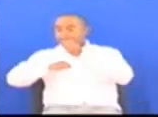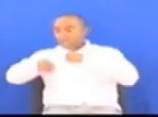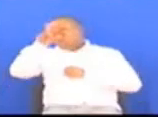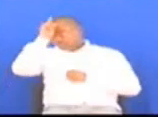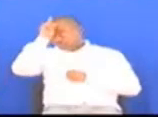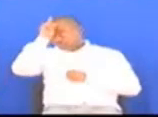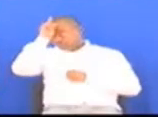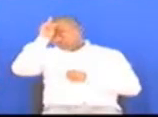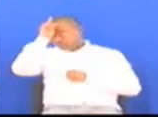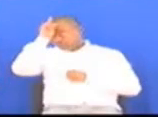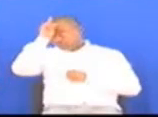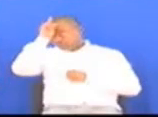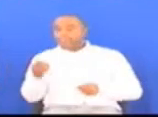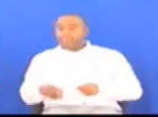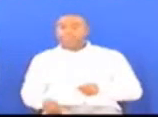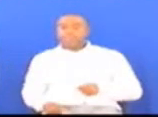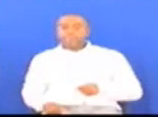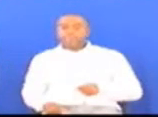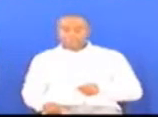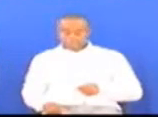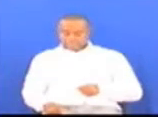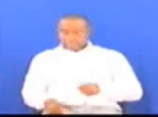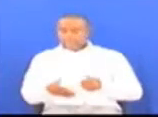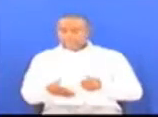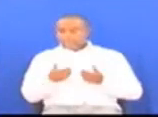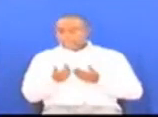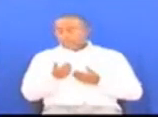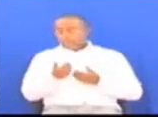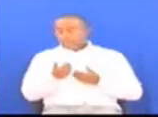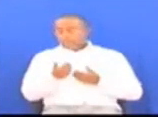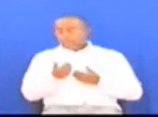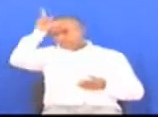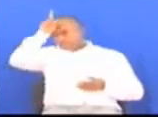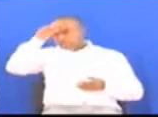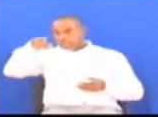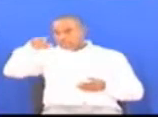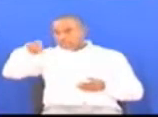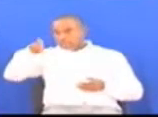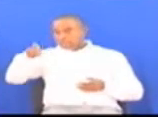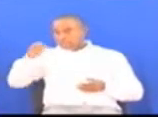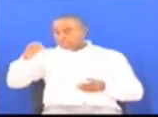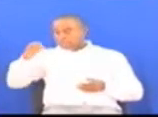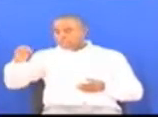Mheshimiwa Spika, Profesa Pierre Lumumba aliyesema Magufulication of Africa.